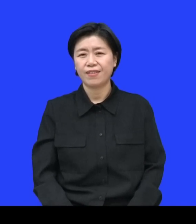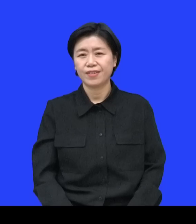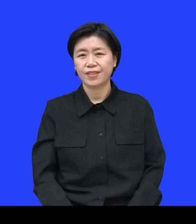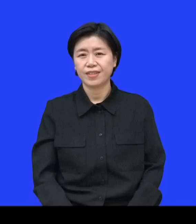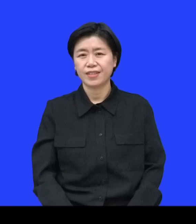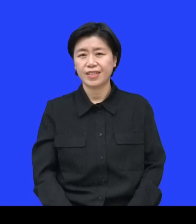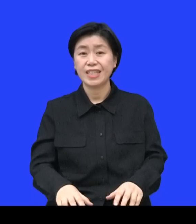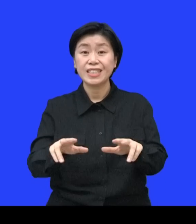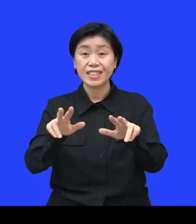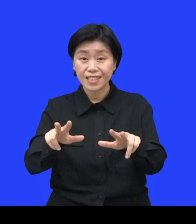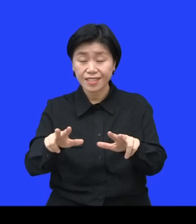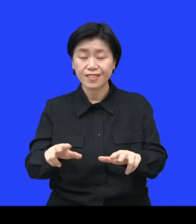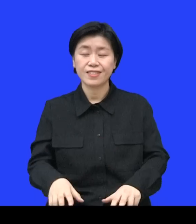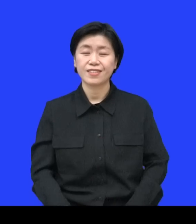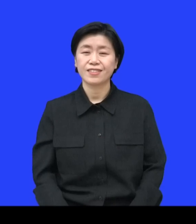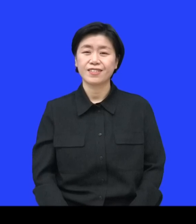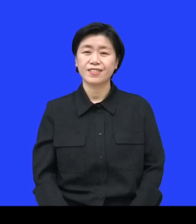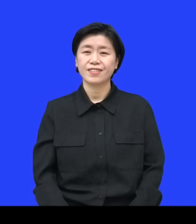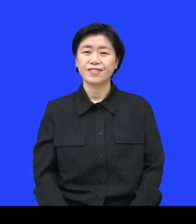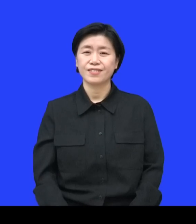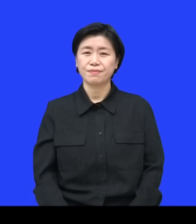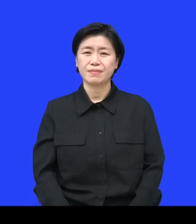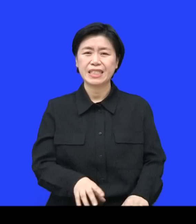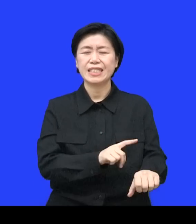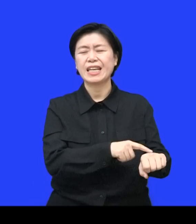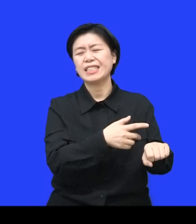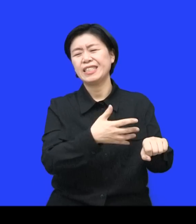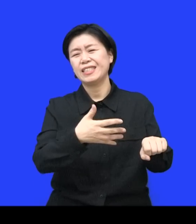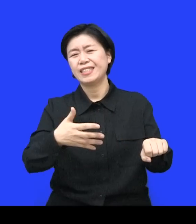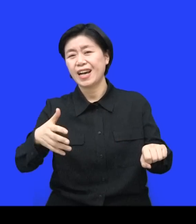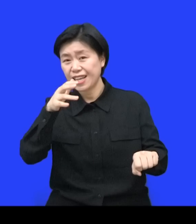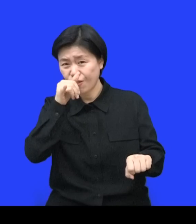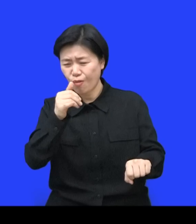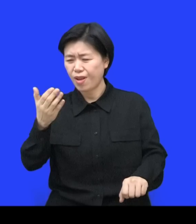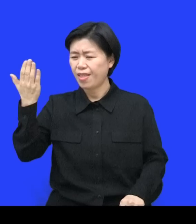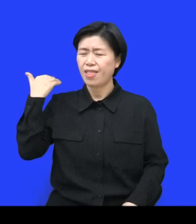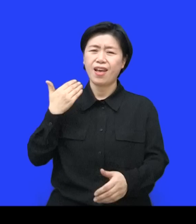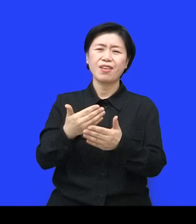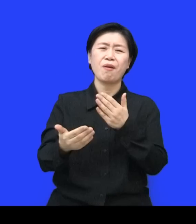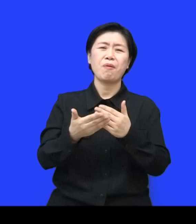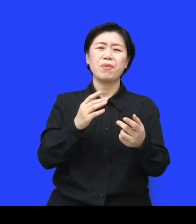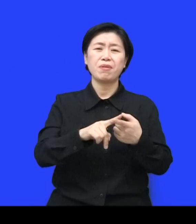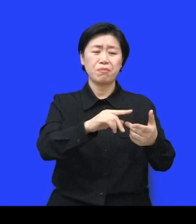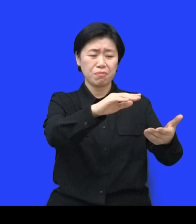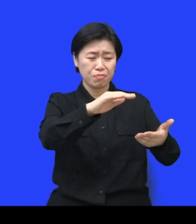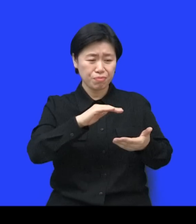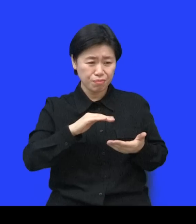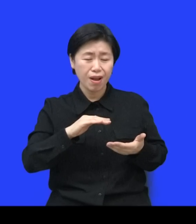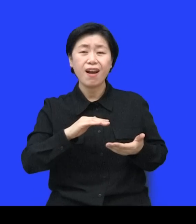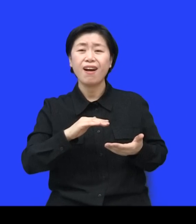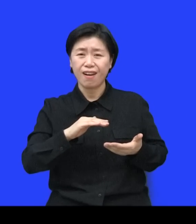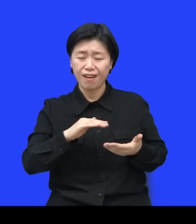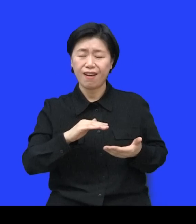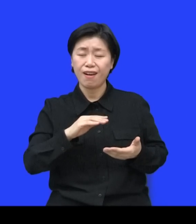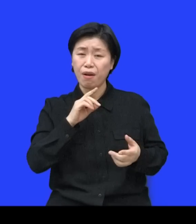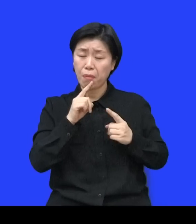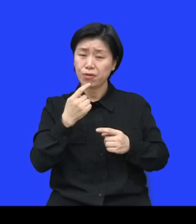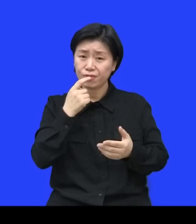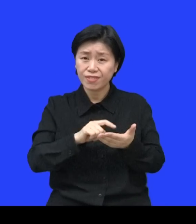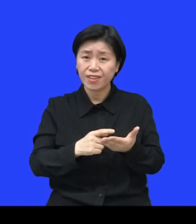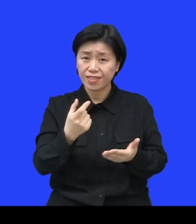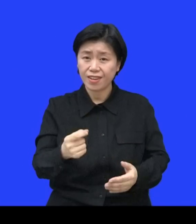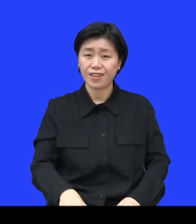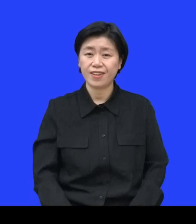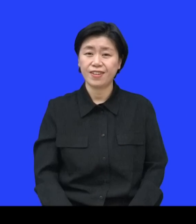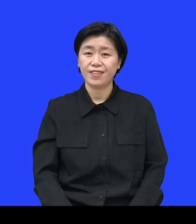진짜 지금은 사실 이제 시간이 지나서 네네. 야 넘친다고 햇줄을 시원하게 이야기하실 수 있지만